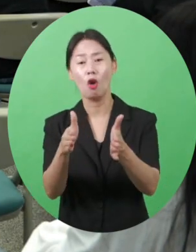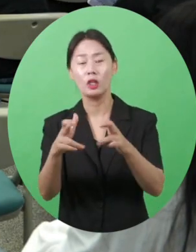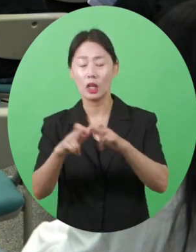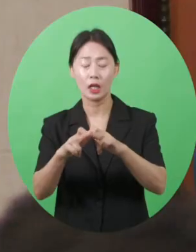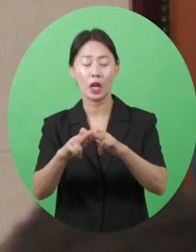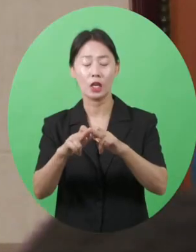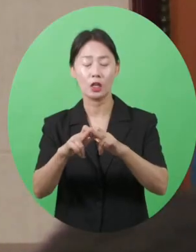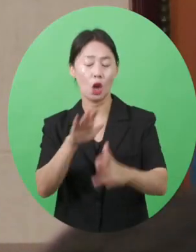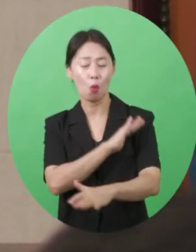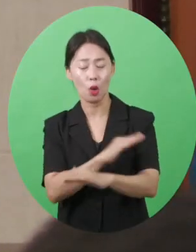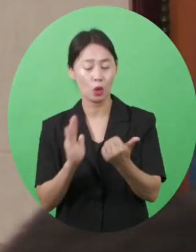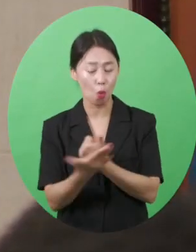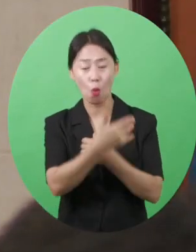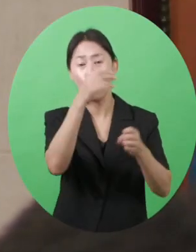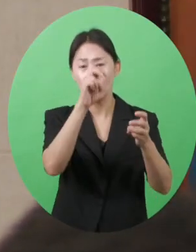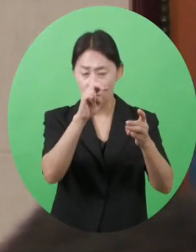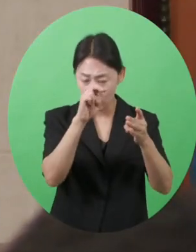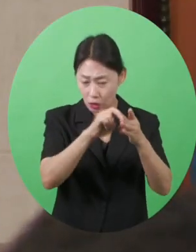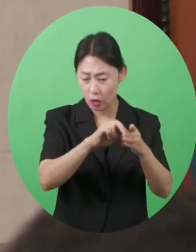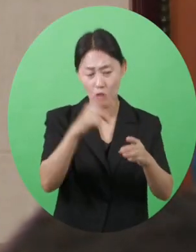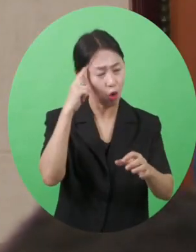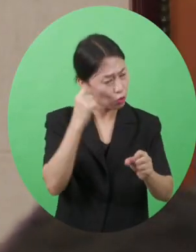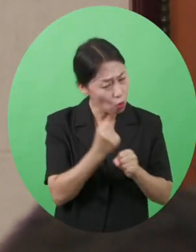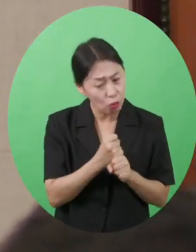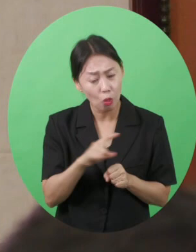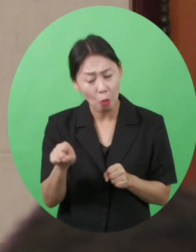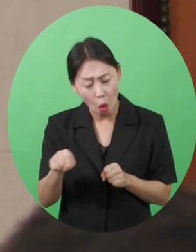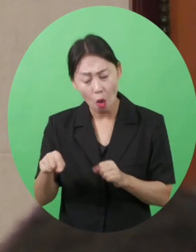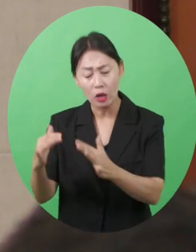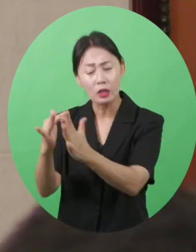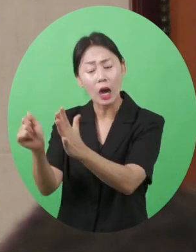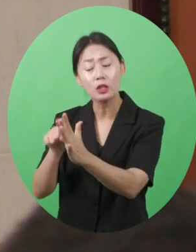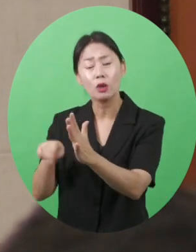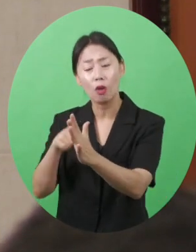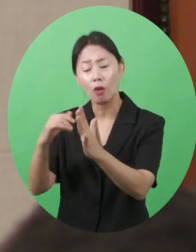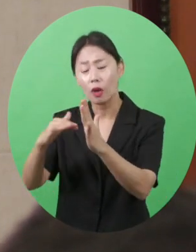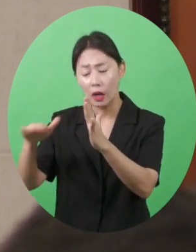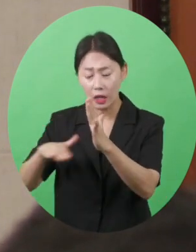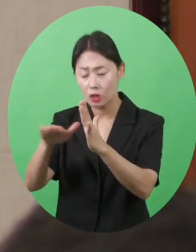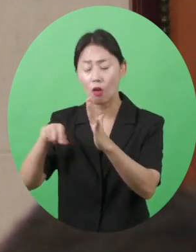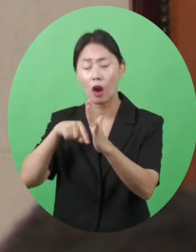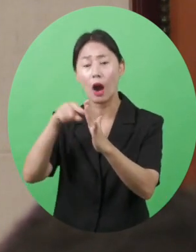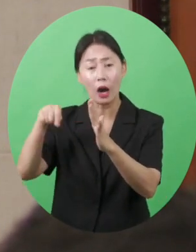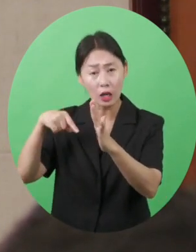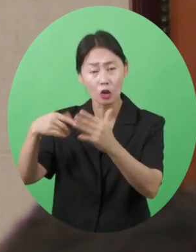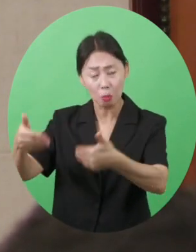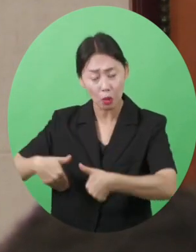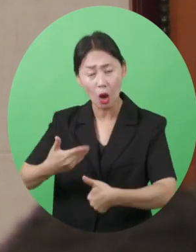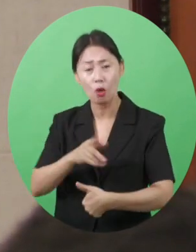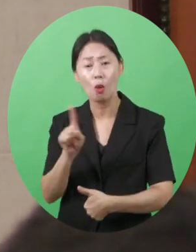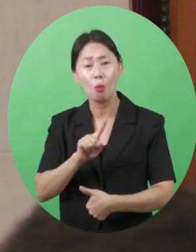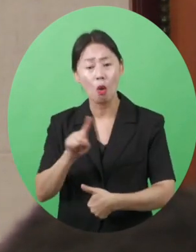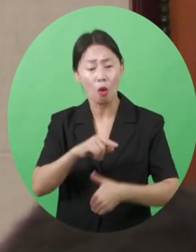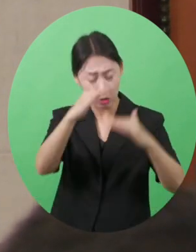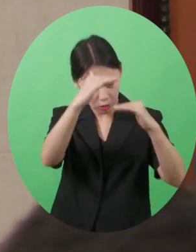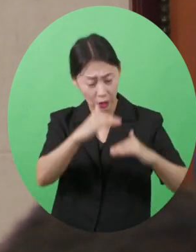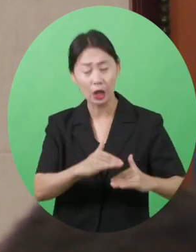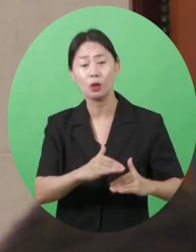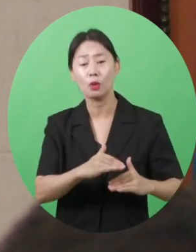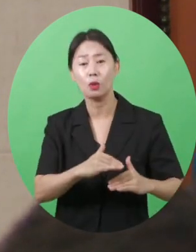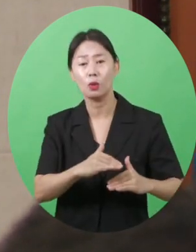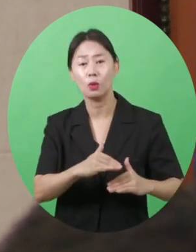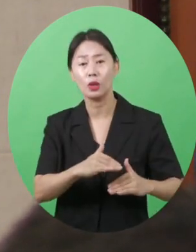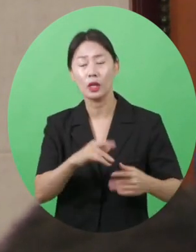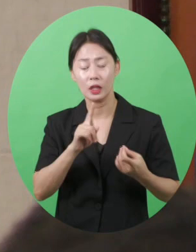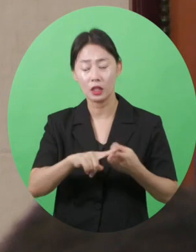연구를 좀 했습니다. 우리 폐자 지원하는 과정에서 어떤 것들이 좀 개선이 필요한가라는 연구를 했었는데 그때 이제 나왔던 내용을 중심으로